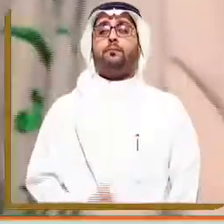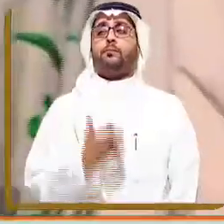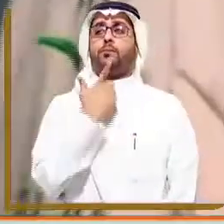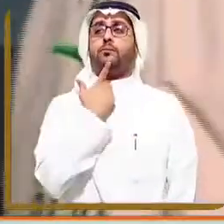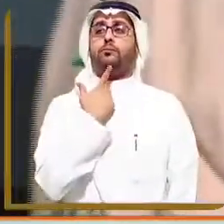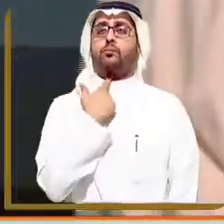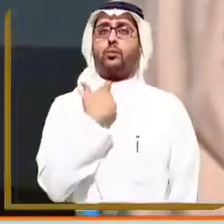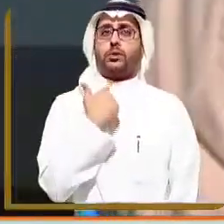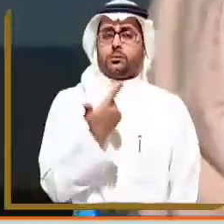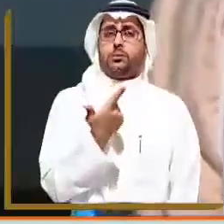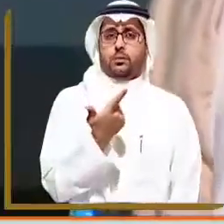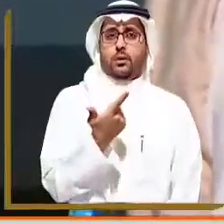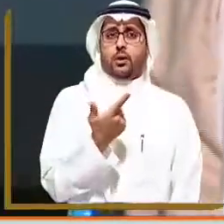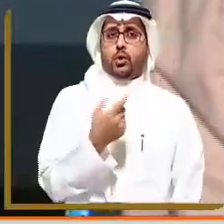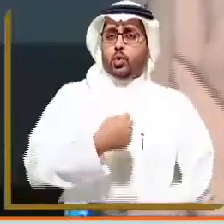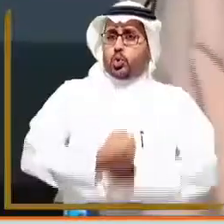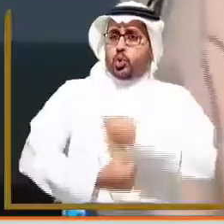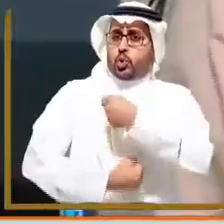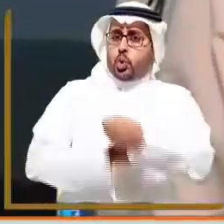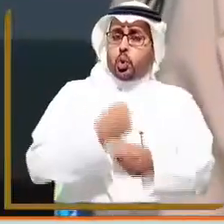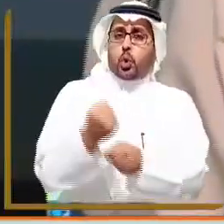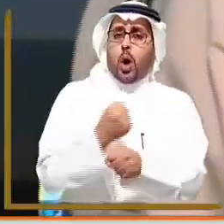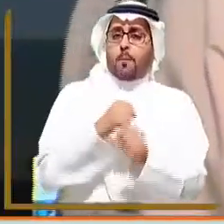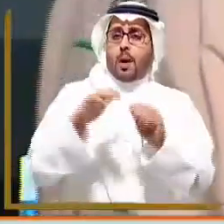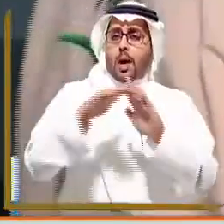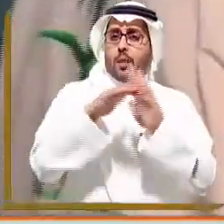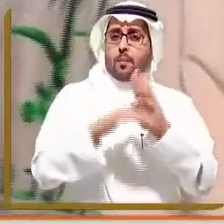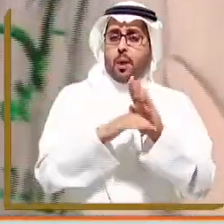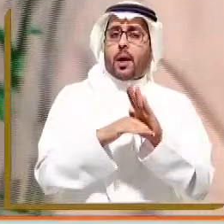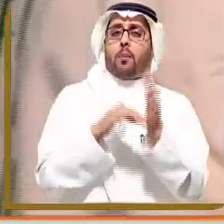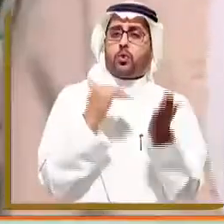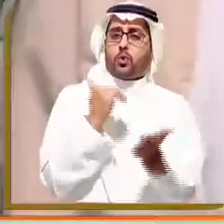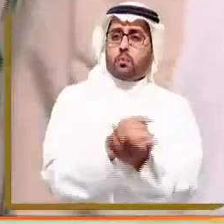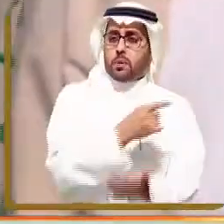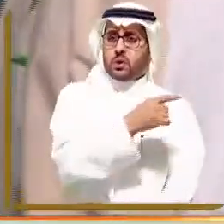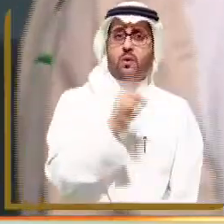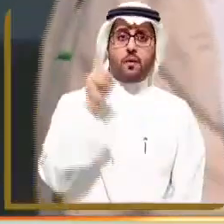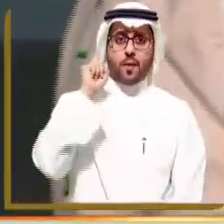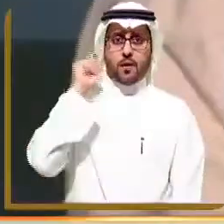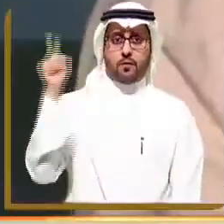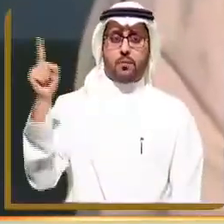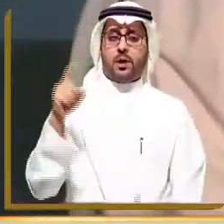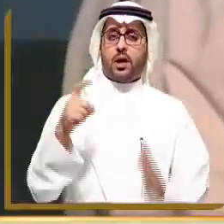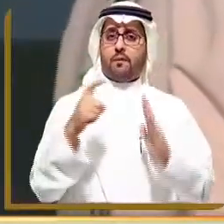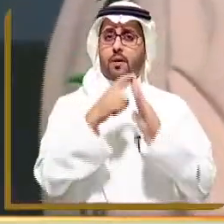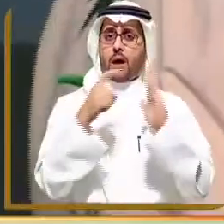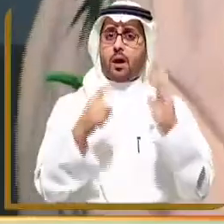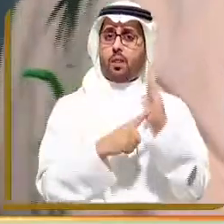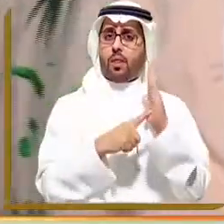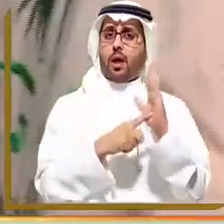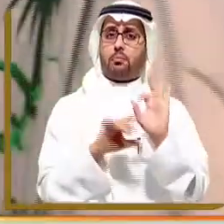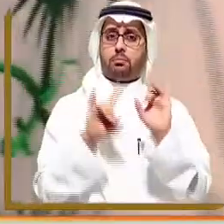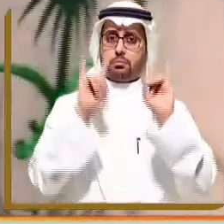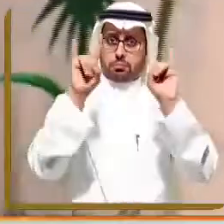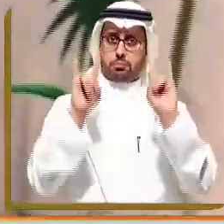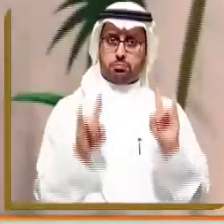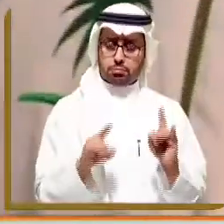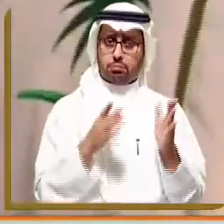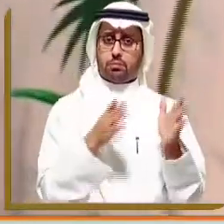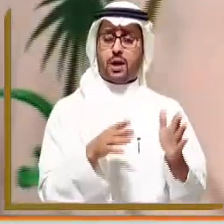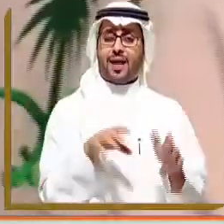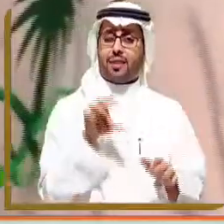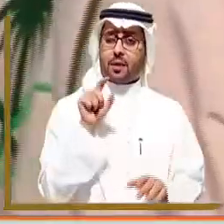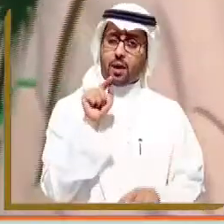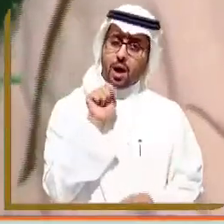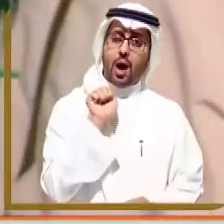أن تحدثونا عن جهودكم أنتم كفرع الوزارة في تطبيق الإجراءات الاحترازية في المساجد وخاصة في هذا